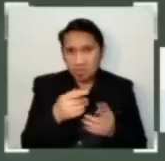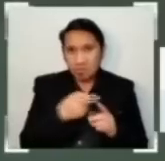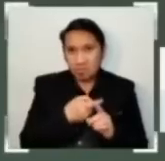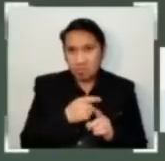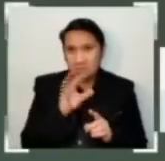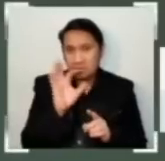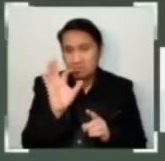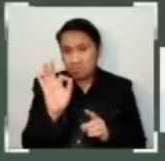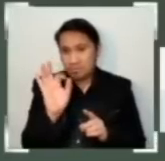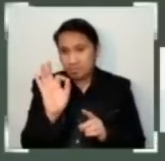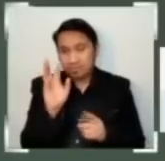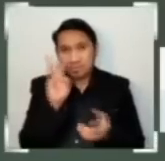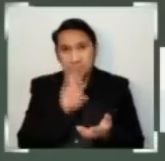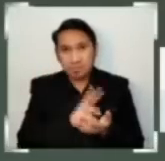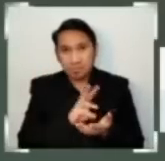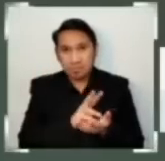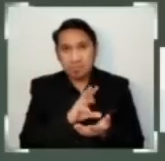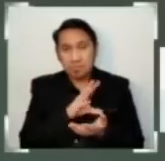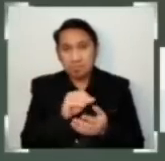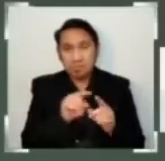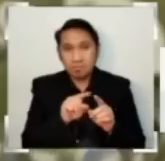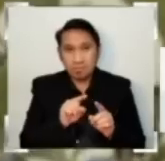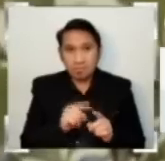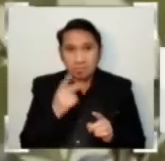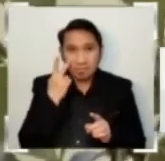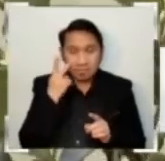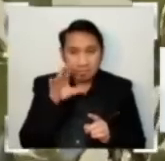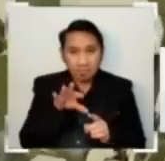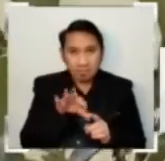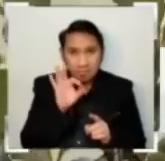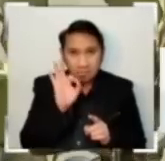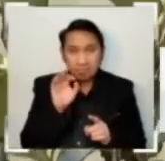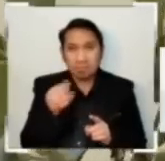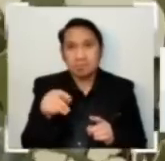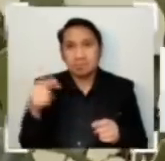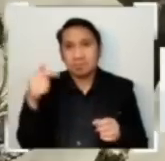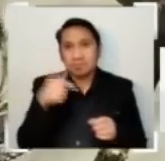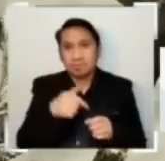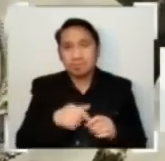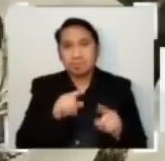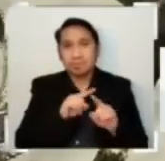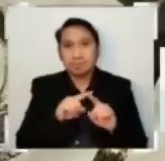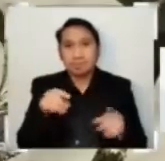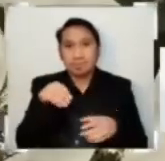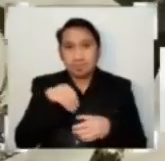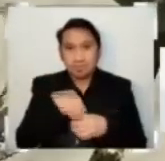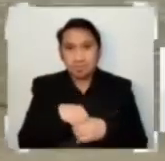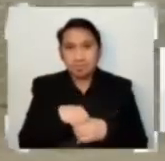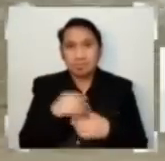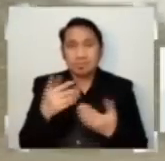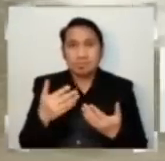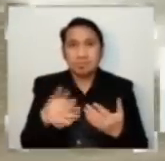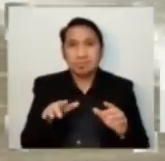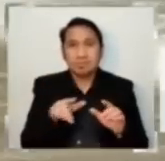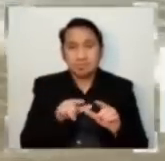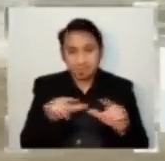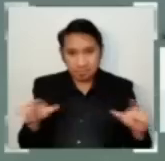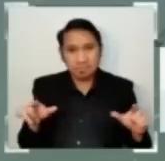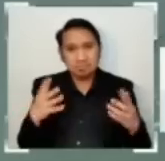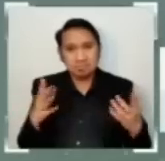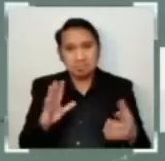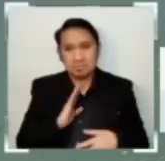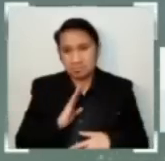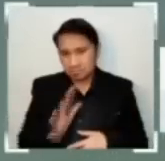Oriental Mindoro, nakitaan na ng traces of petroleum products pero nakapaloob pa rin ang level nito sa standard ng DENR. Meron na